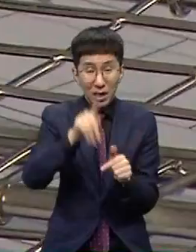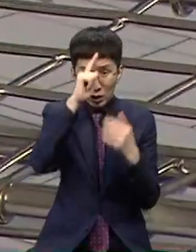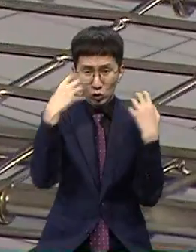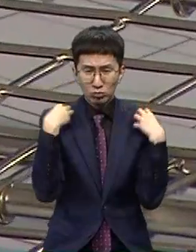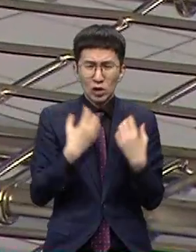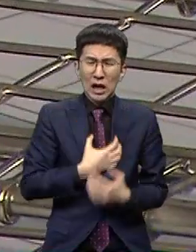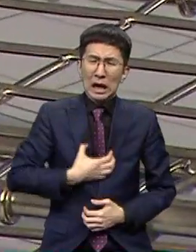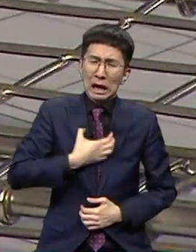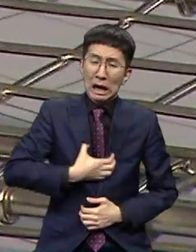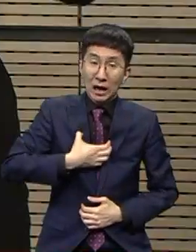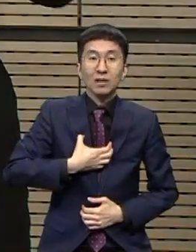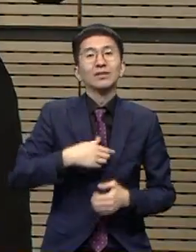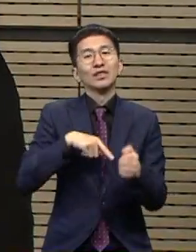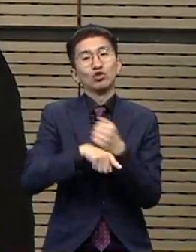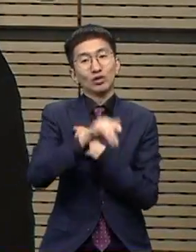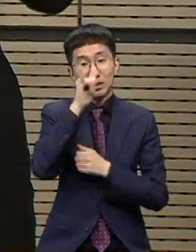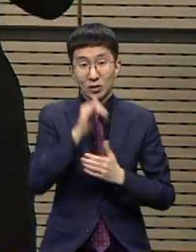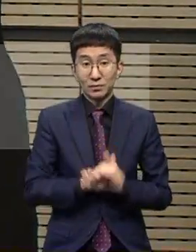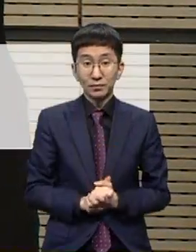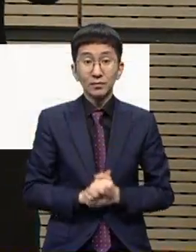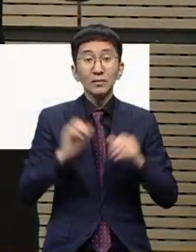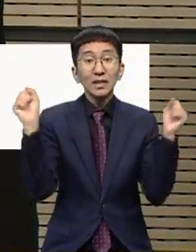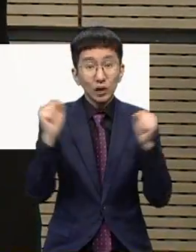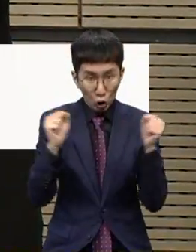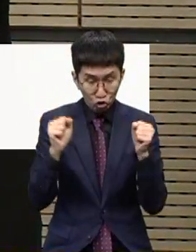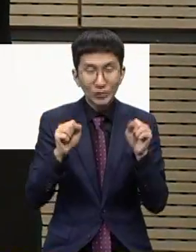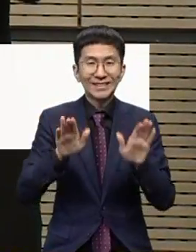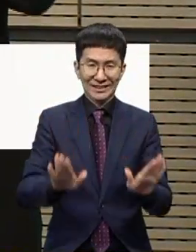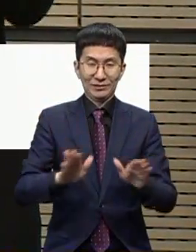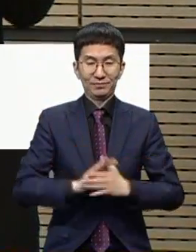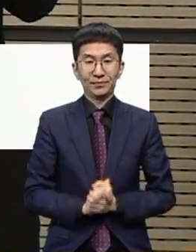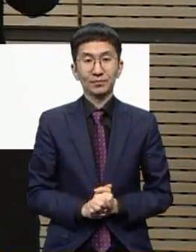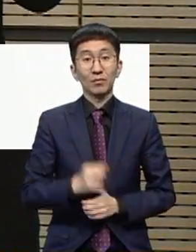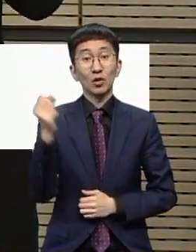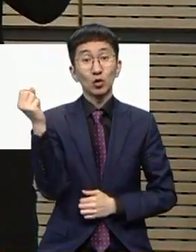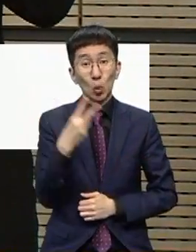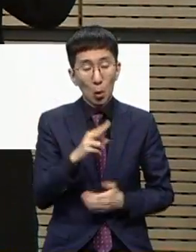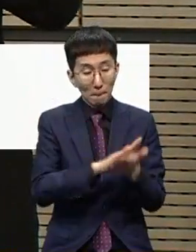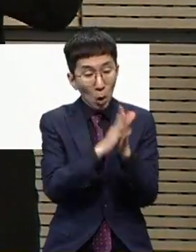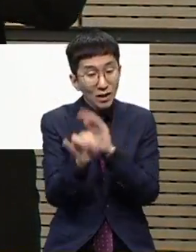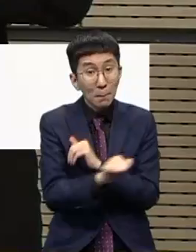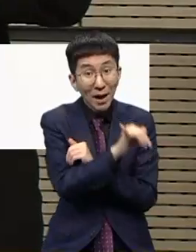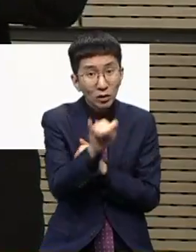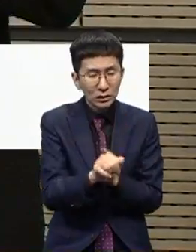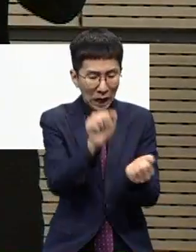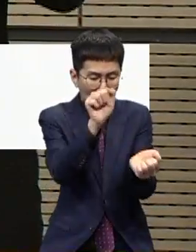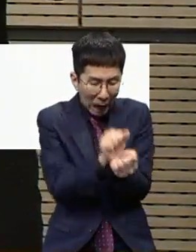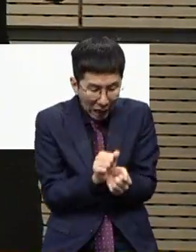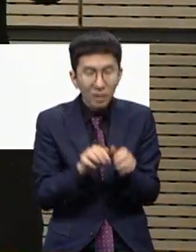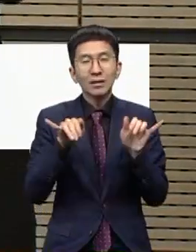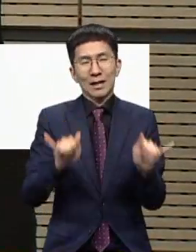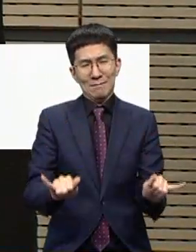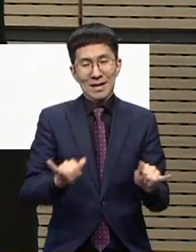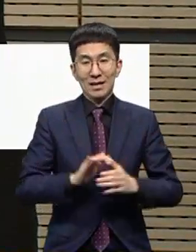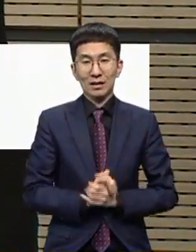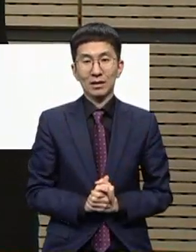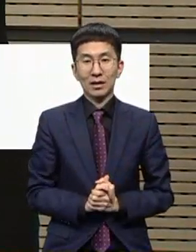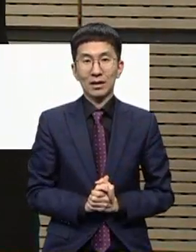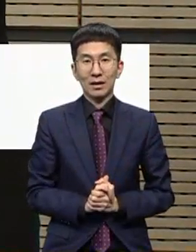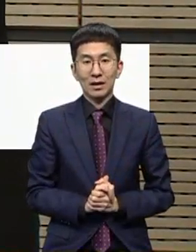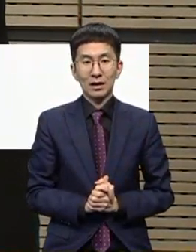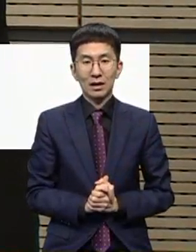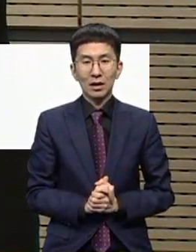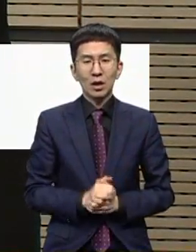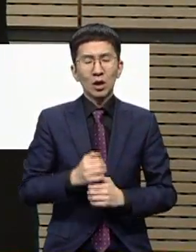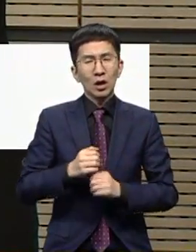이유입니다 겨울철이 고 또 혹시 모르는 변이 바이러스가 유입될 수도 있고 주체 당화 나는